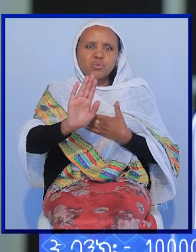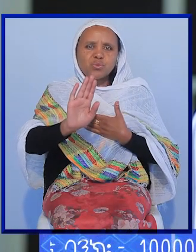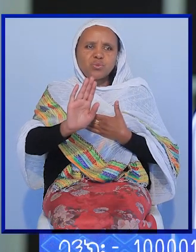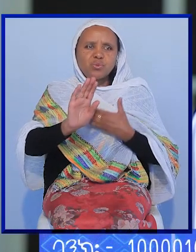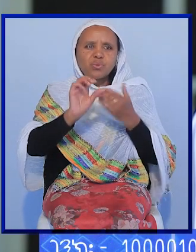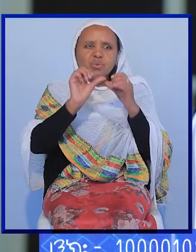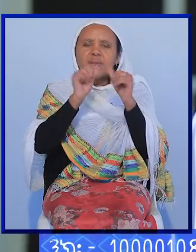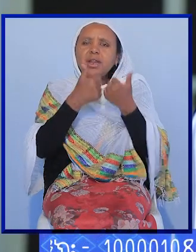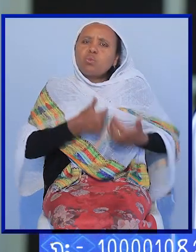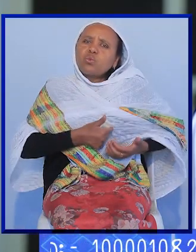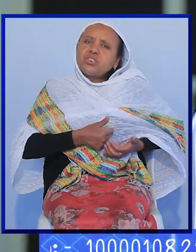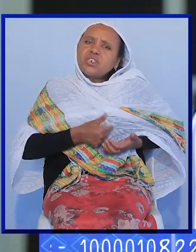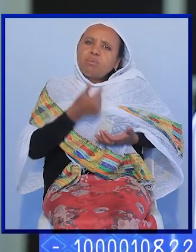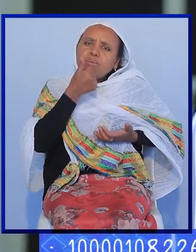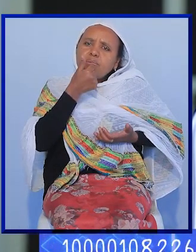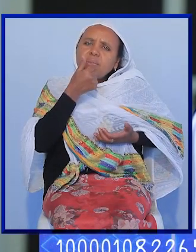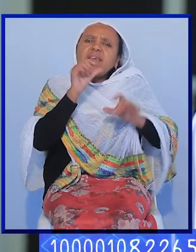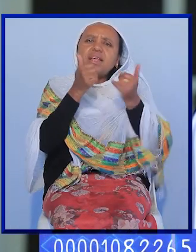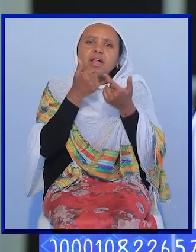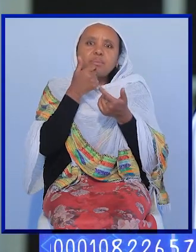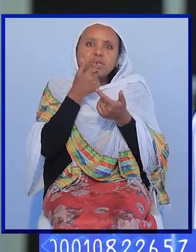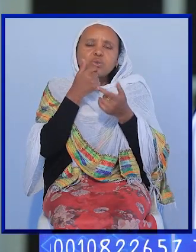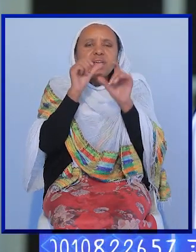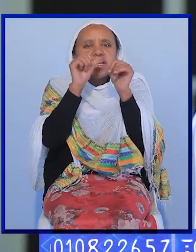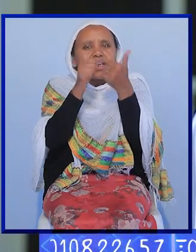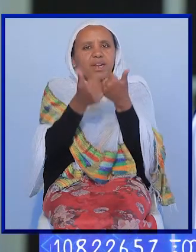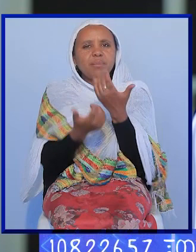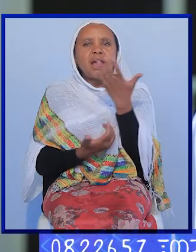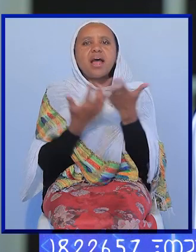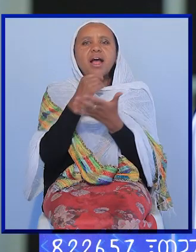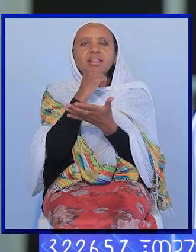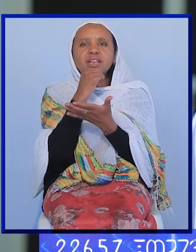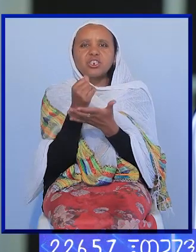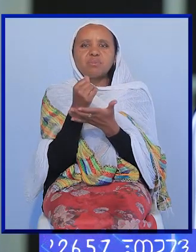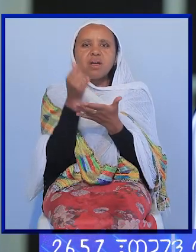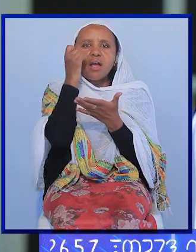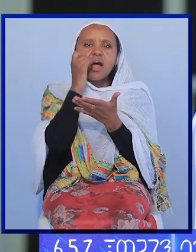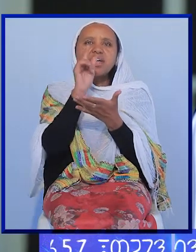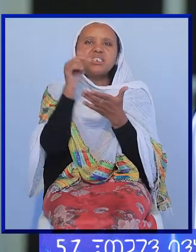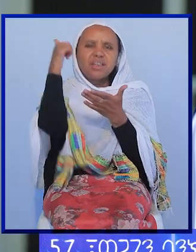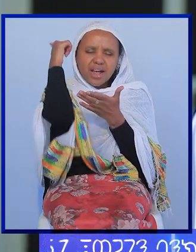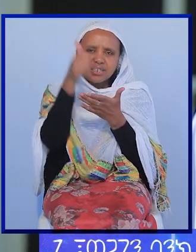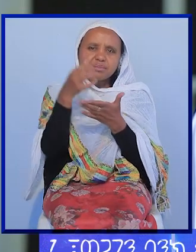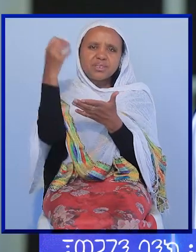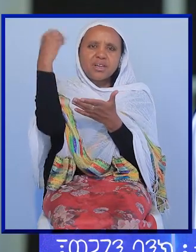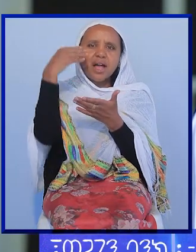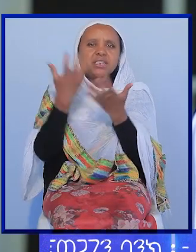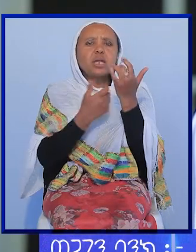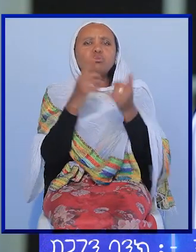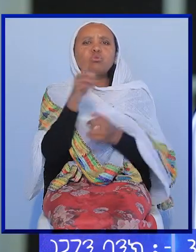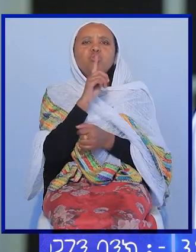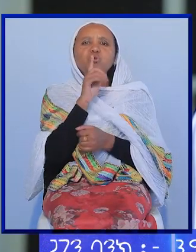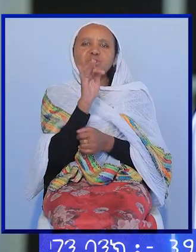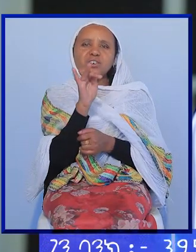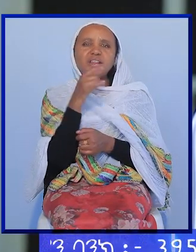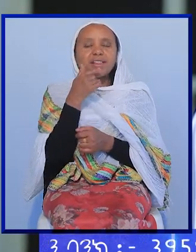እንደምን ጡትሽን ሰጠሽ? ጡትሽን እንደምን አጠባሽ? እንደምን ሳላቃጠለሽም? እነሆ አንቺ ራስሽ በጸጋ እሳት ብትሆኚ ነው እንጂ